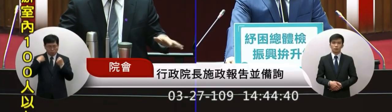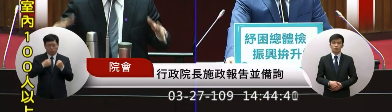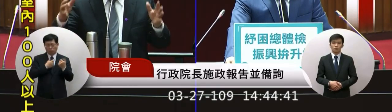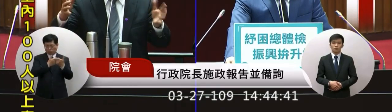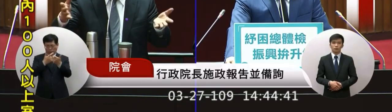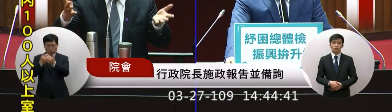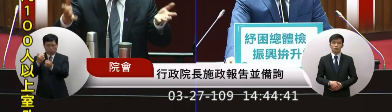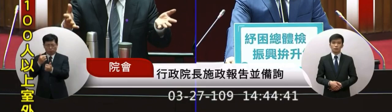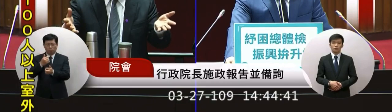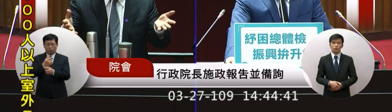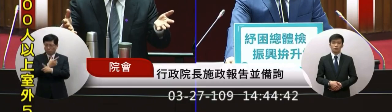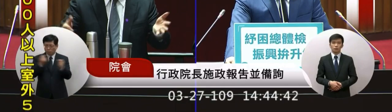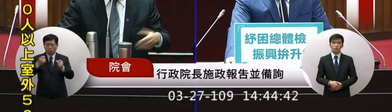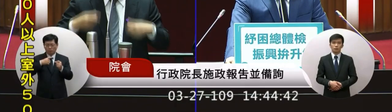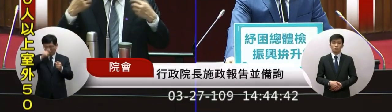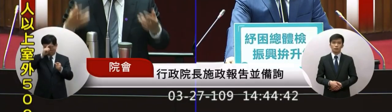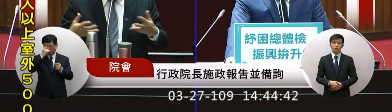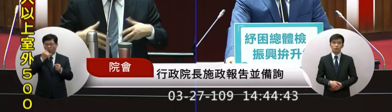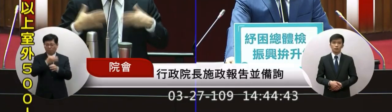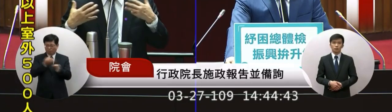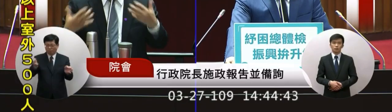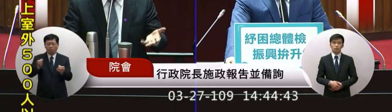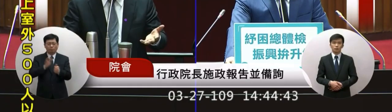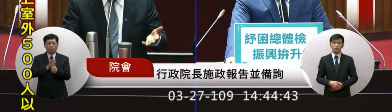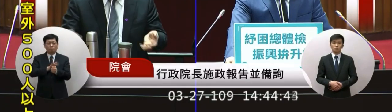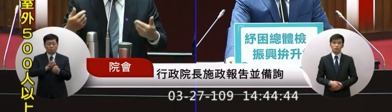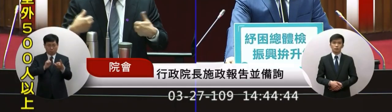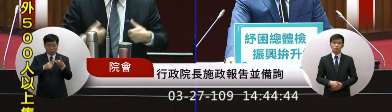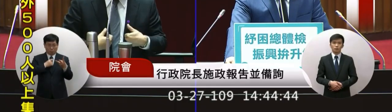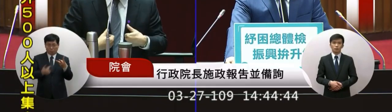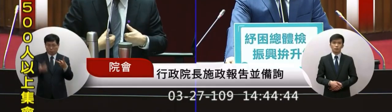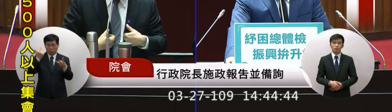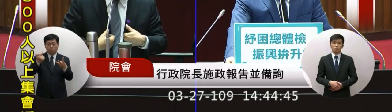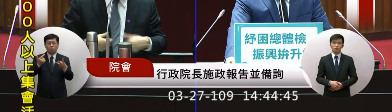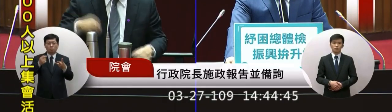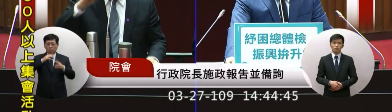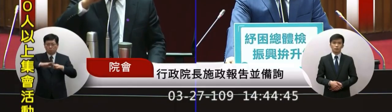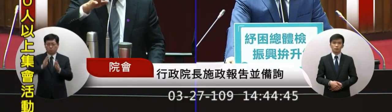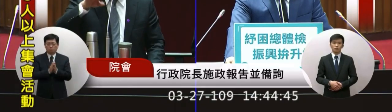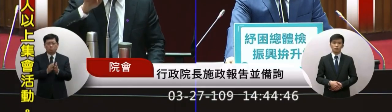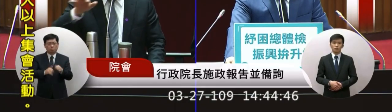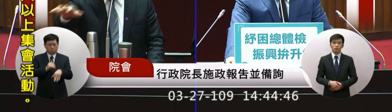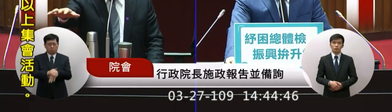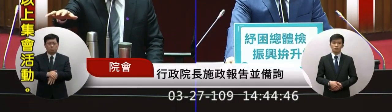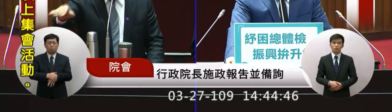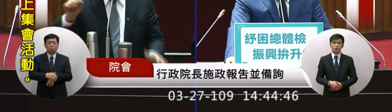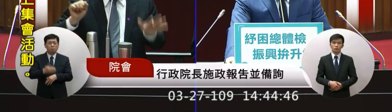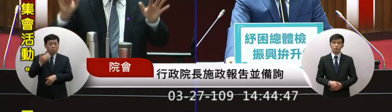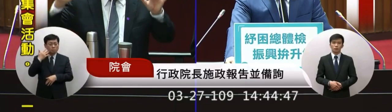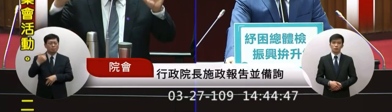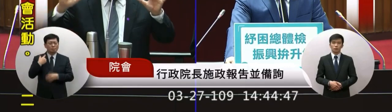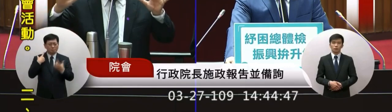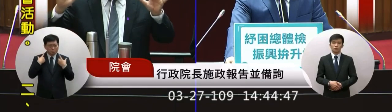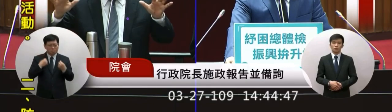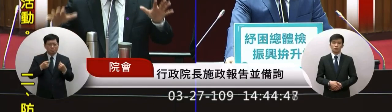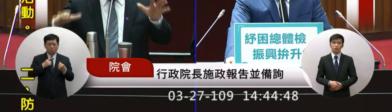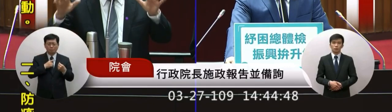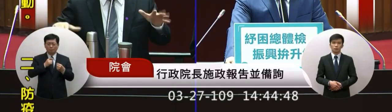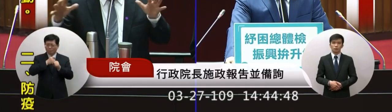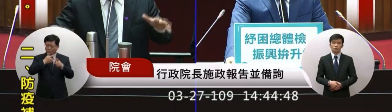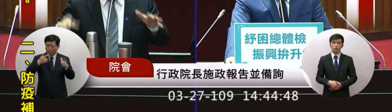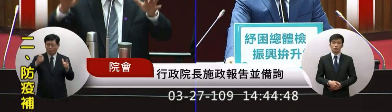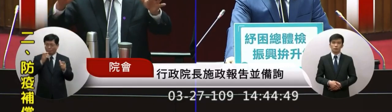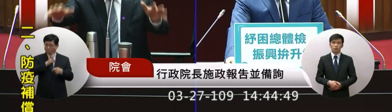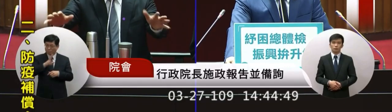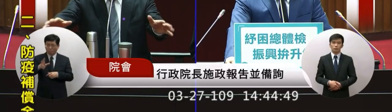到。所以希望雨露均沾。第三就是要用紧，所以立竿见影。啊，得做，因为用各种方